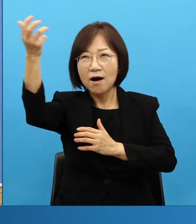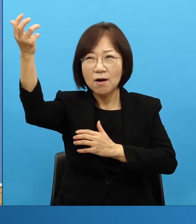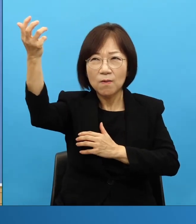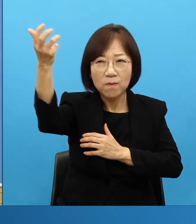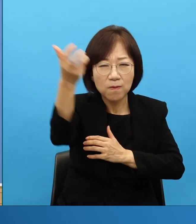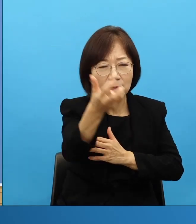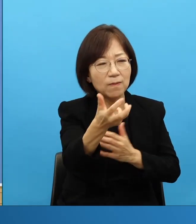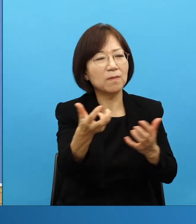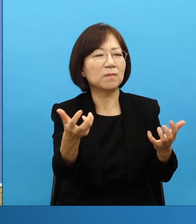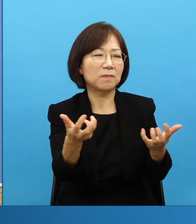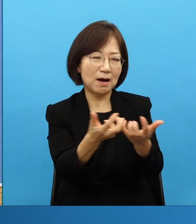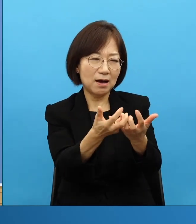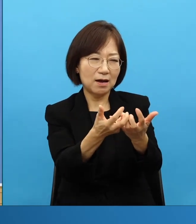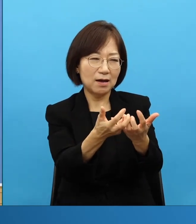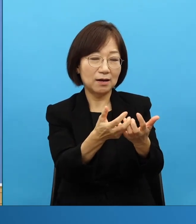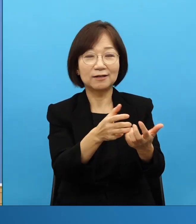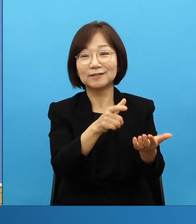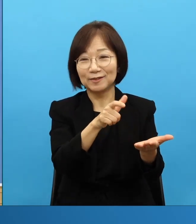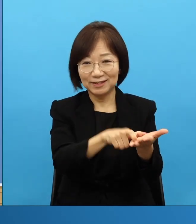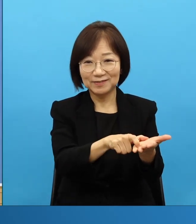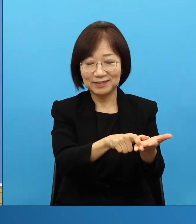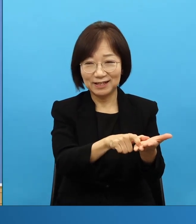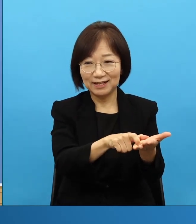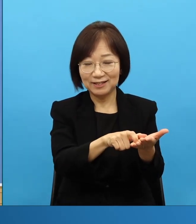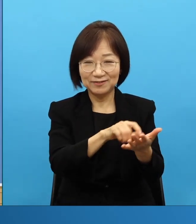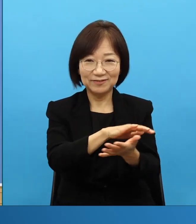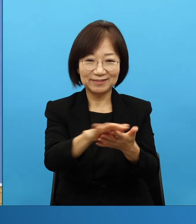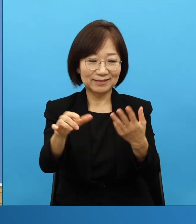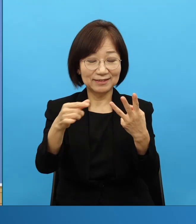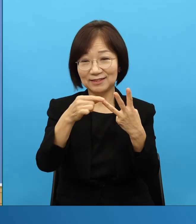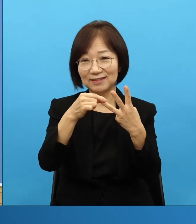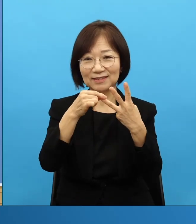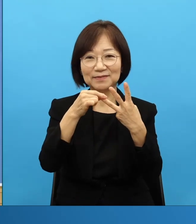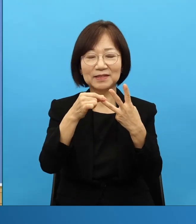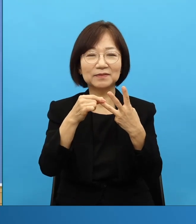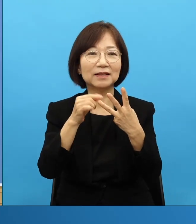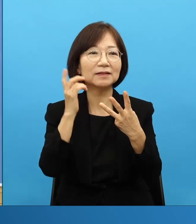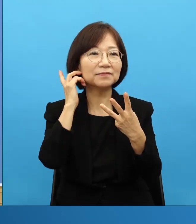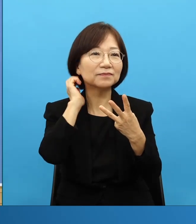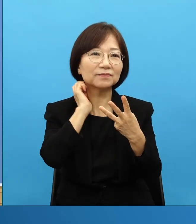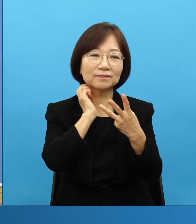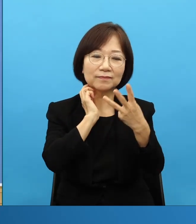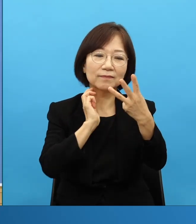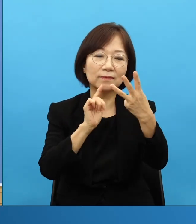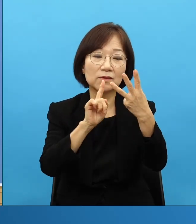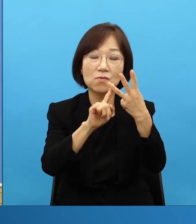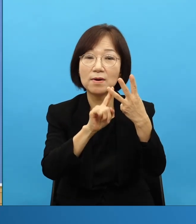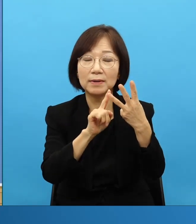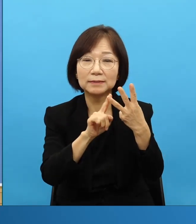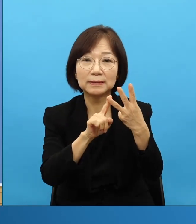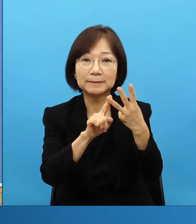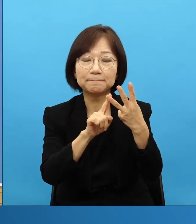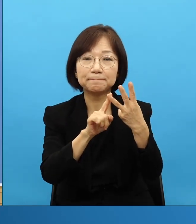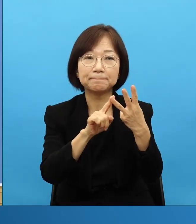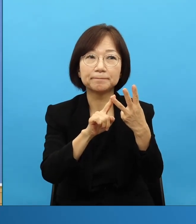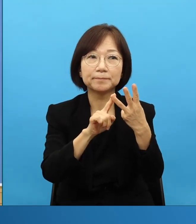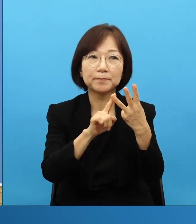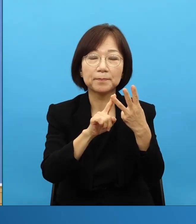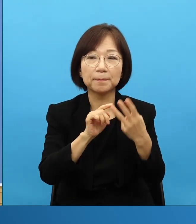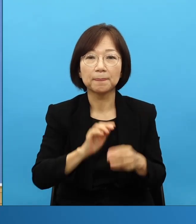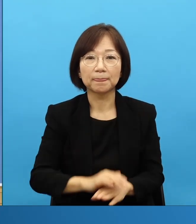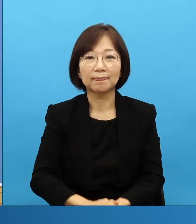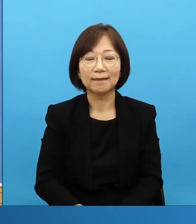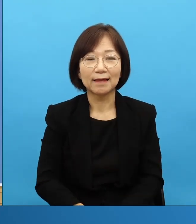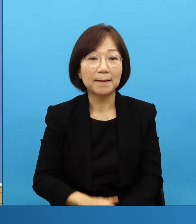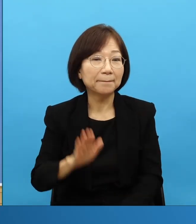자 얘기할 시간 많이 없습니다. 마지막 세 번째입니다. We don't have a lot of time to talk, but this is the last third thing. 미래에 대한 아직